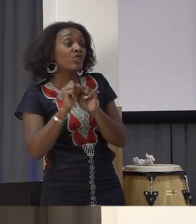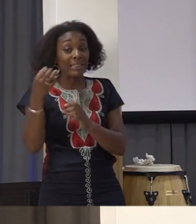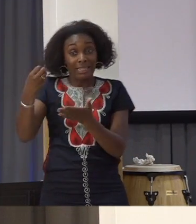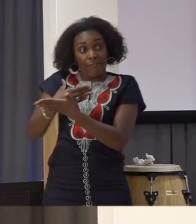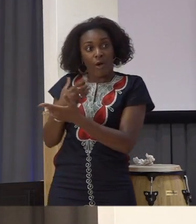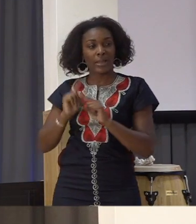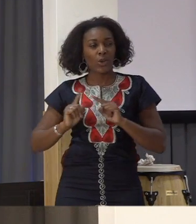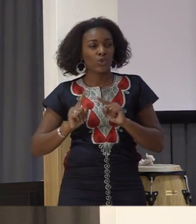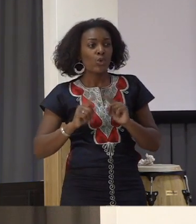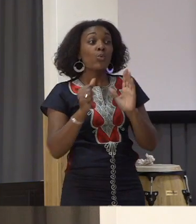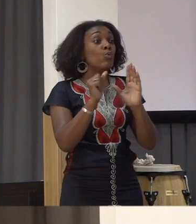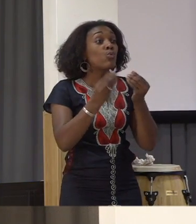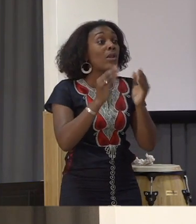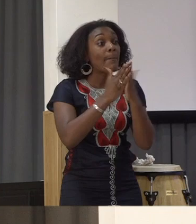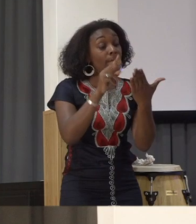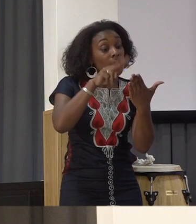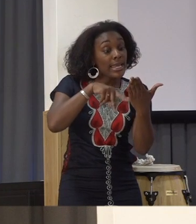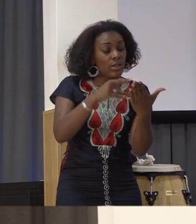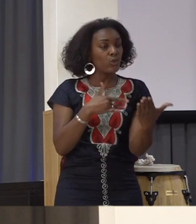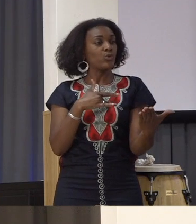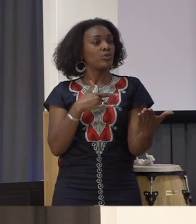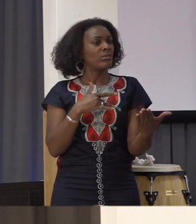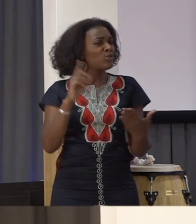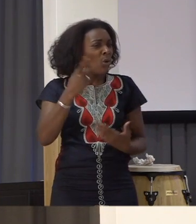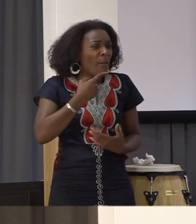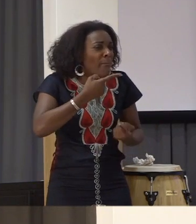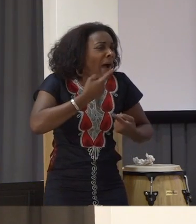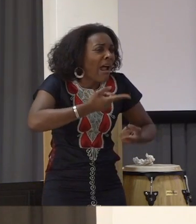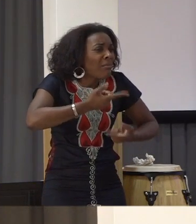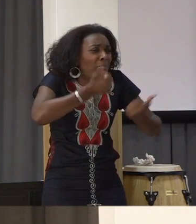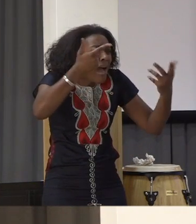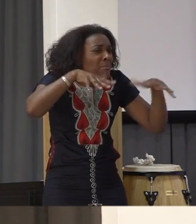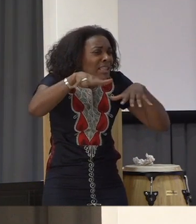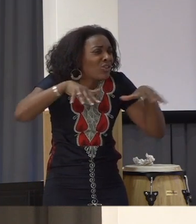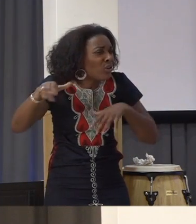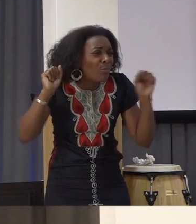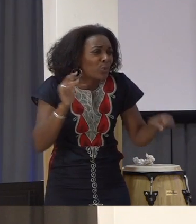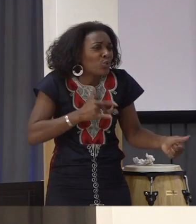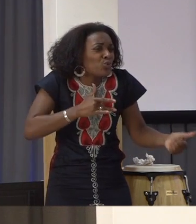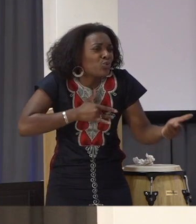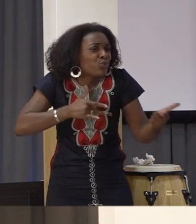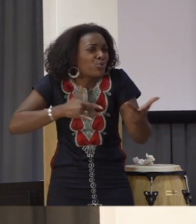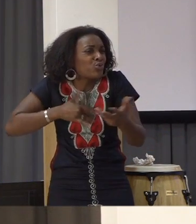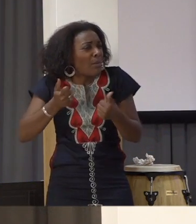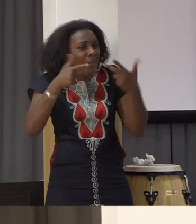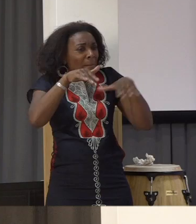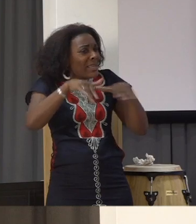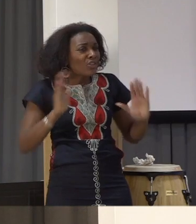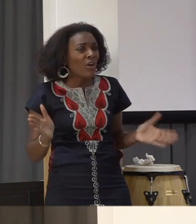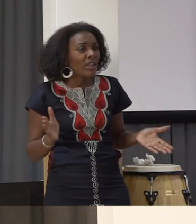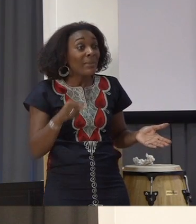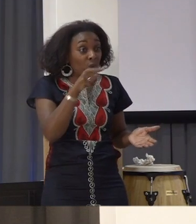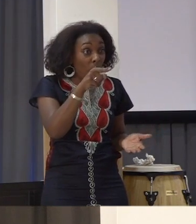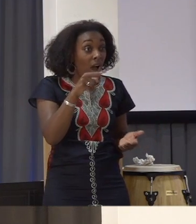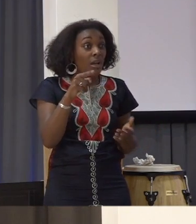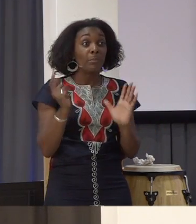manières, parce qu'il connaît la manière que tu as de l'entendre. Elle est unique. Mais lorsque Jésus te parle, n'endurcis